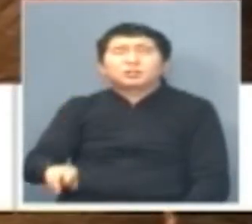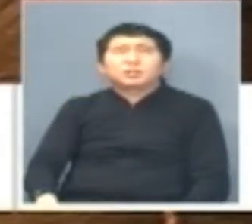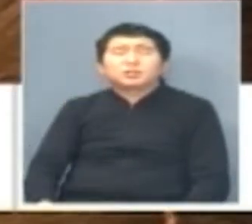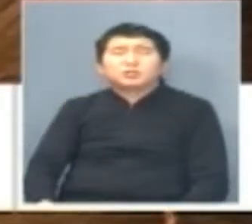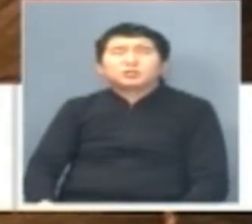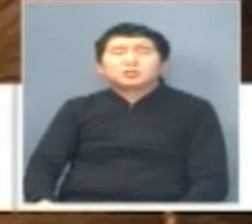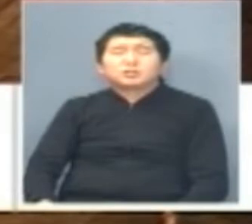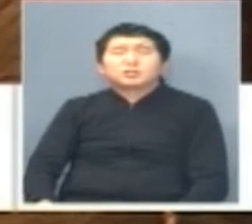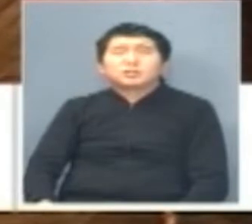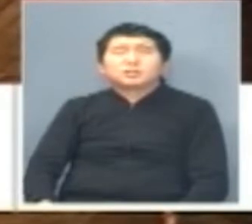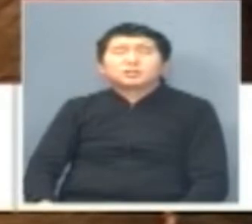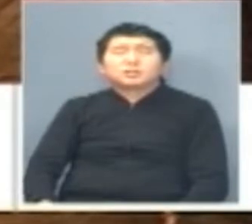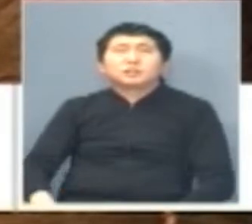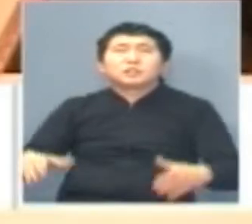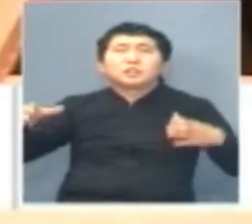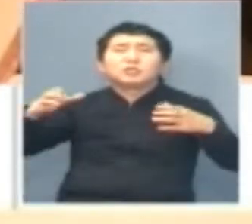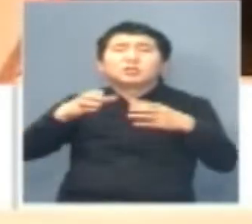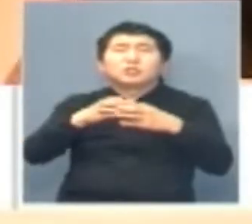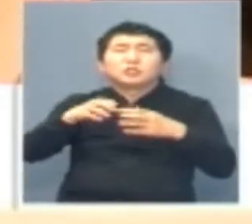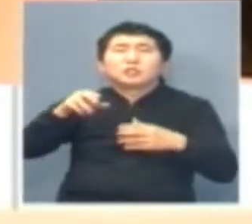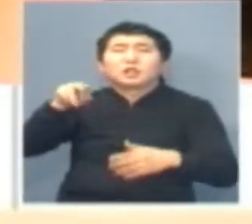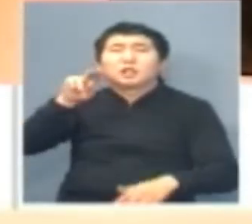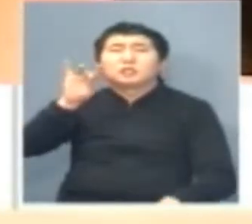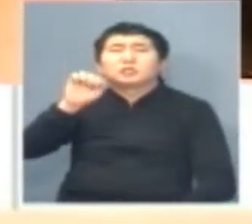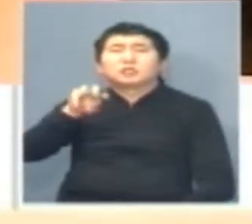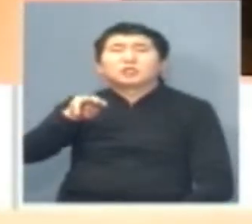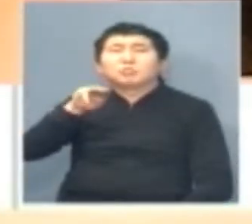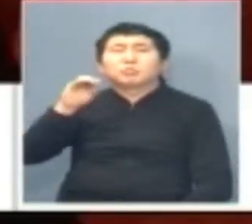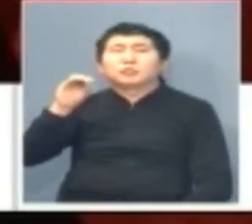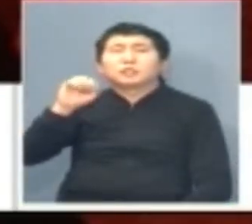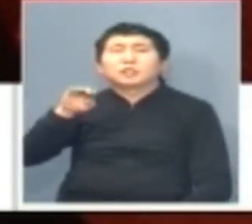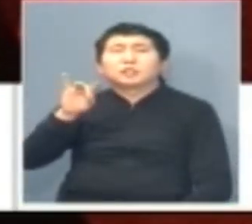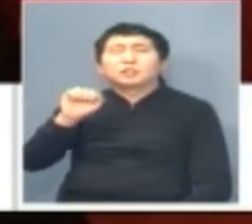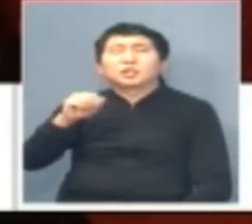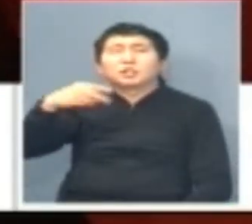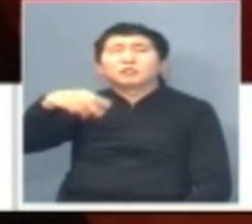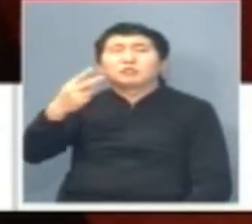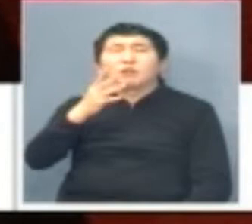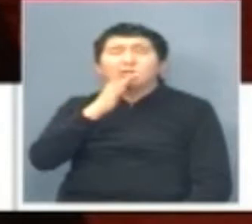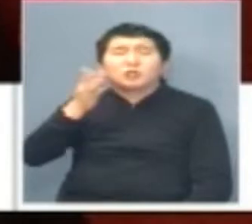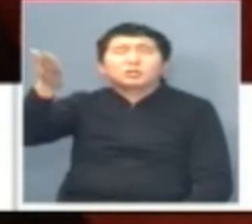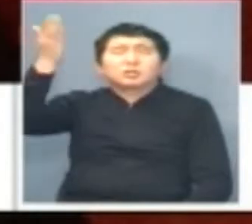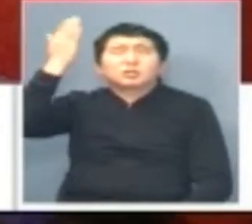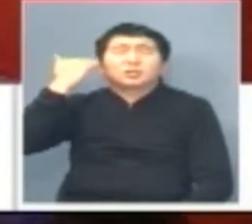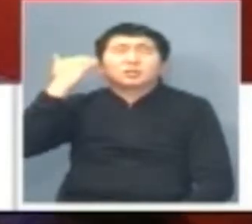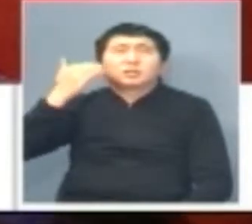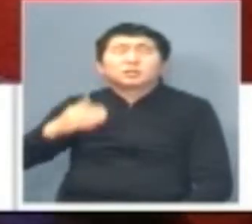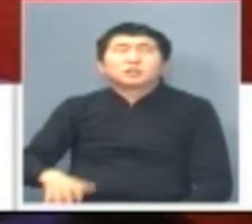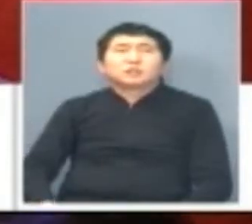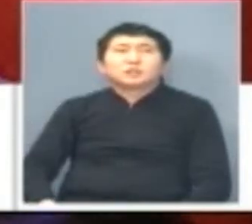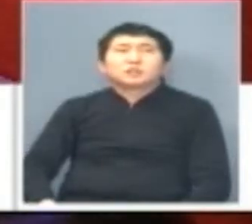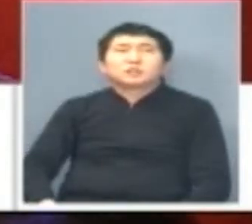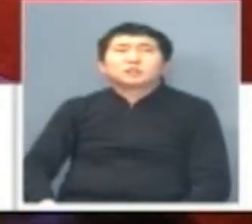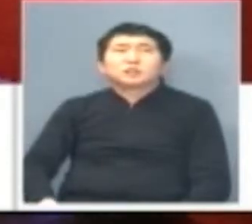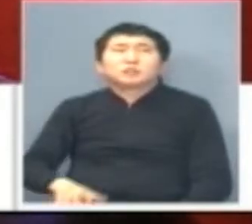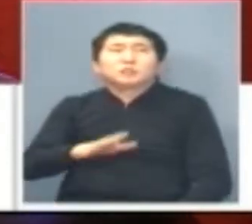коллектив восточно-казахстанского областного драматического театра отмечает что ровно двадцать два года назад вниманию зрителей было представлено именно